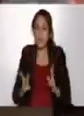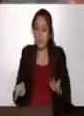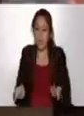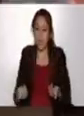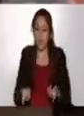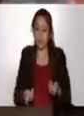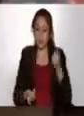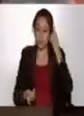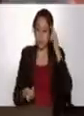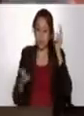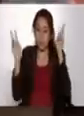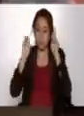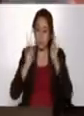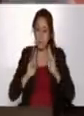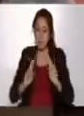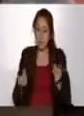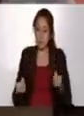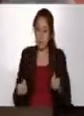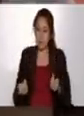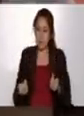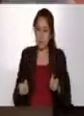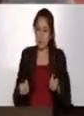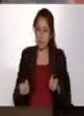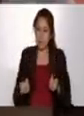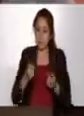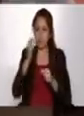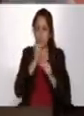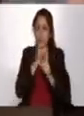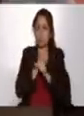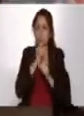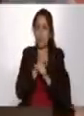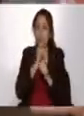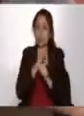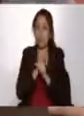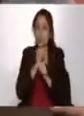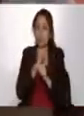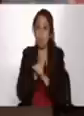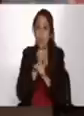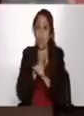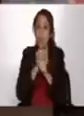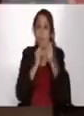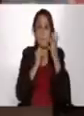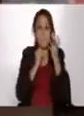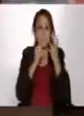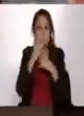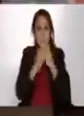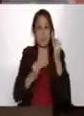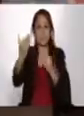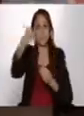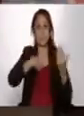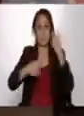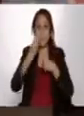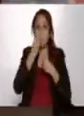عمرو. انا كنت بشتغل طول الاسبوع واجمعهم الثلاث بنات برجالتهم ونتغدى غدوه يوم